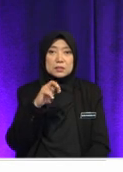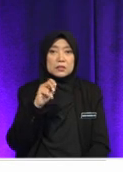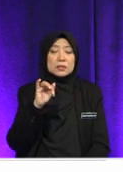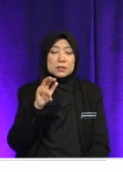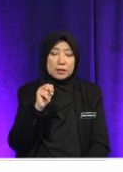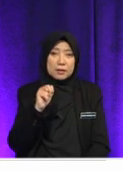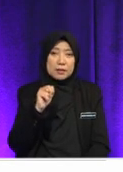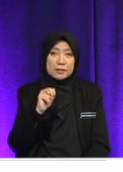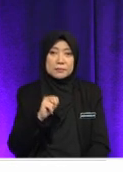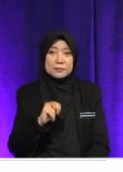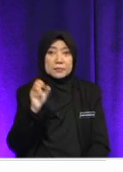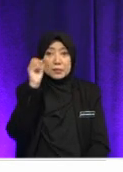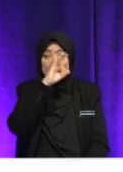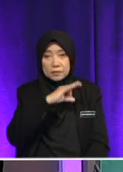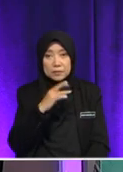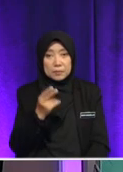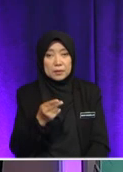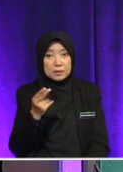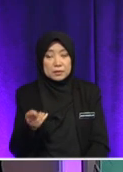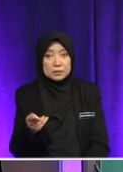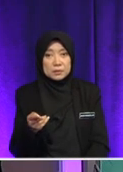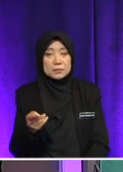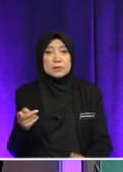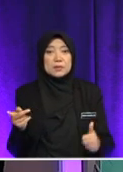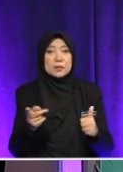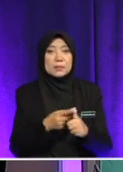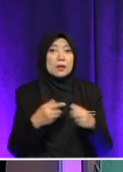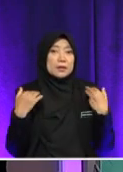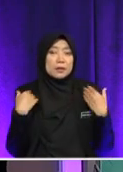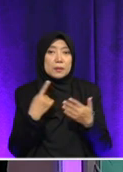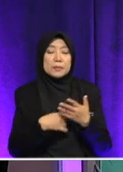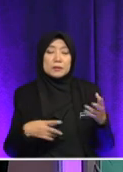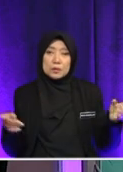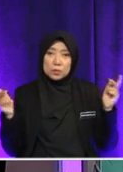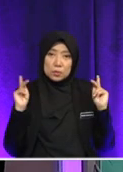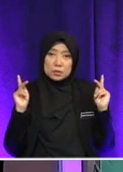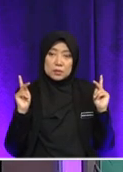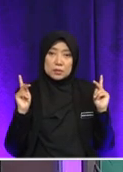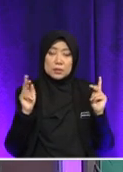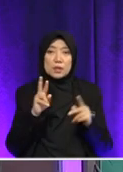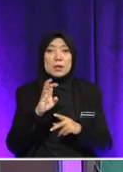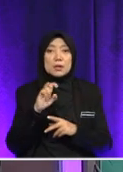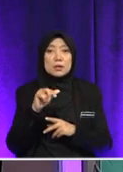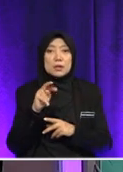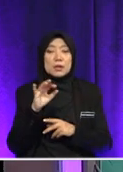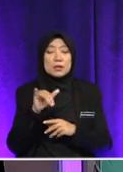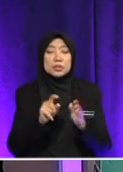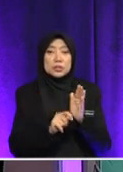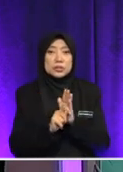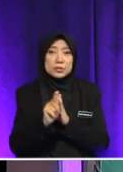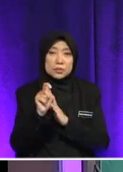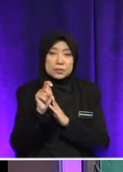so ya Ini dia punya sifat bahan kompozilah yang pertama kita dapat kekuatan regangan yang tinggi oke